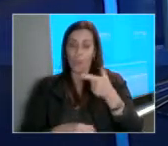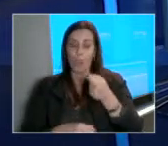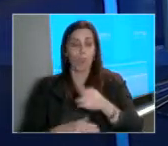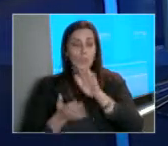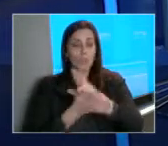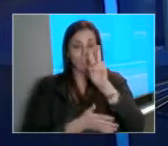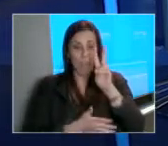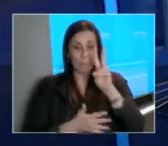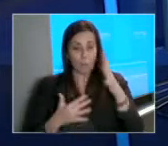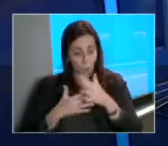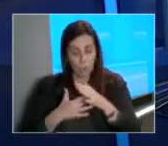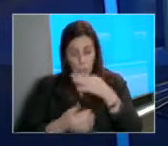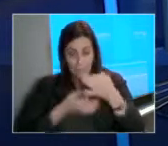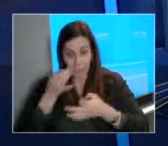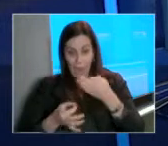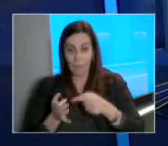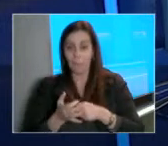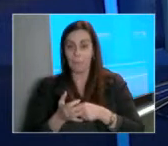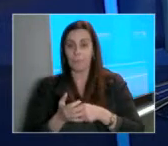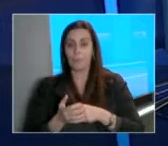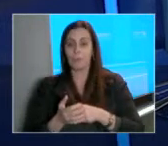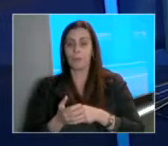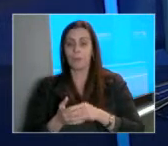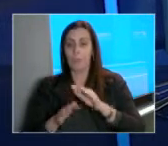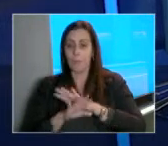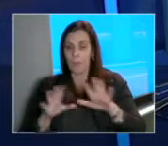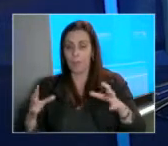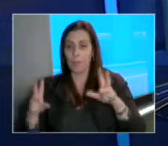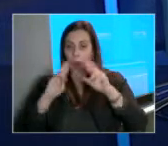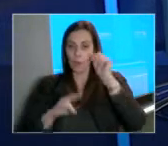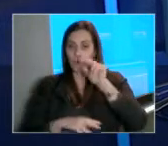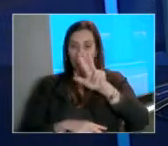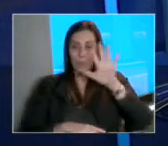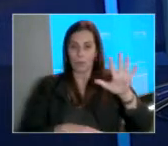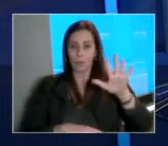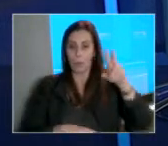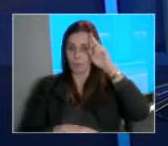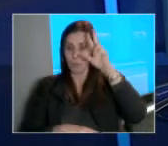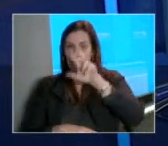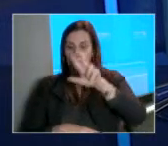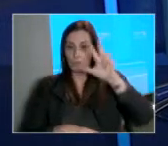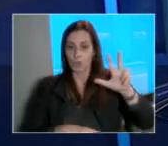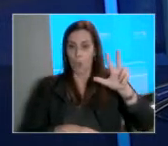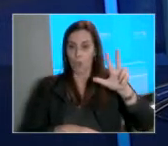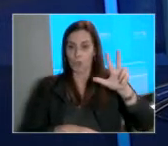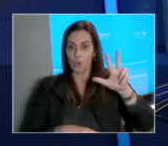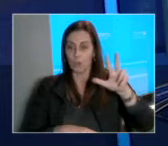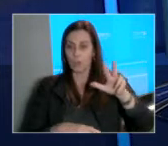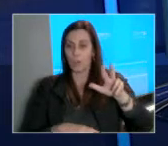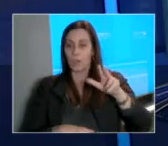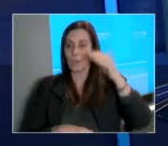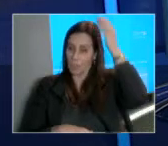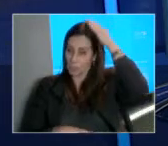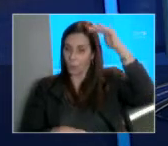ערוץ 12, אם אני טועה, תקנו אותי, ללא ייחודים, כחול לבן 35, ליכוד 33,